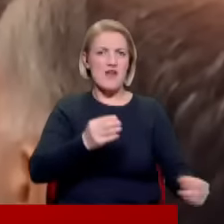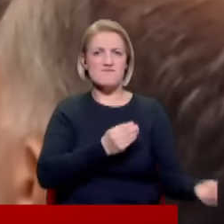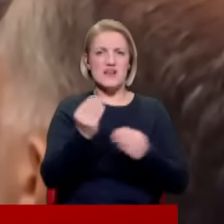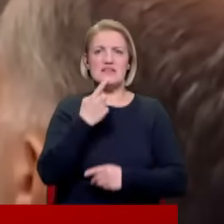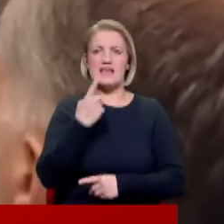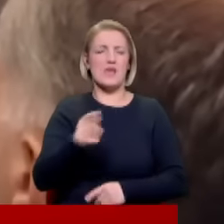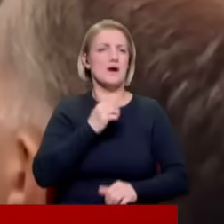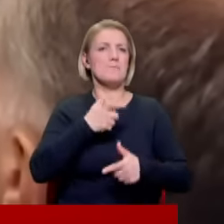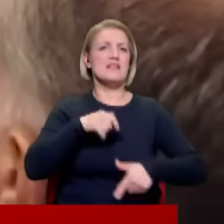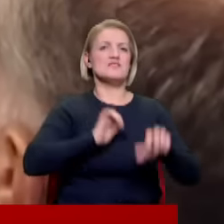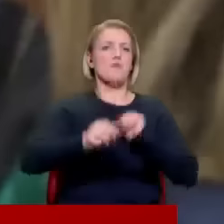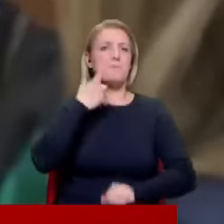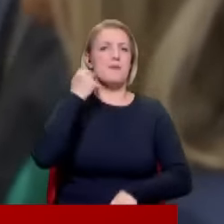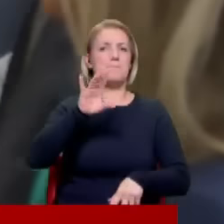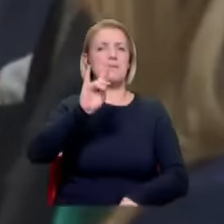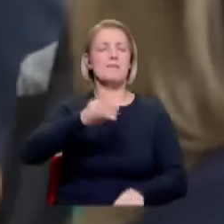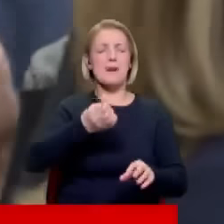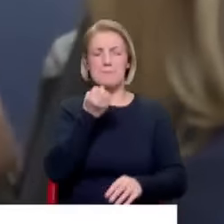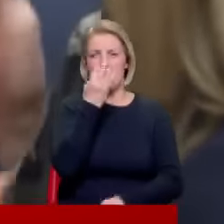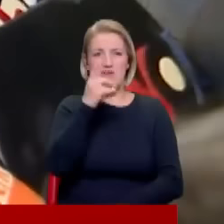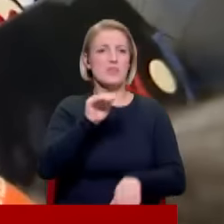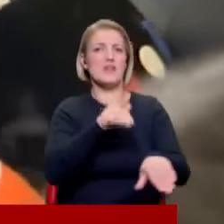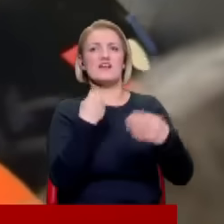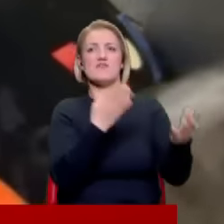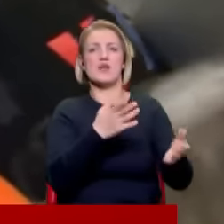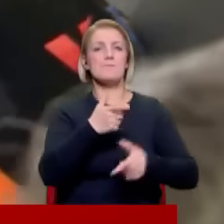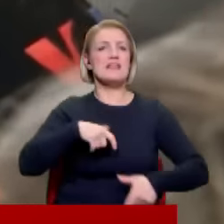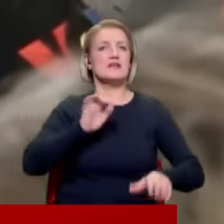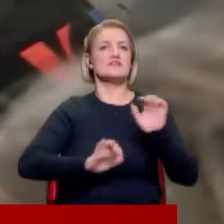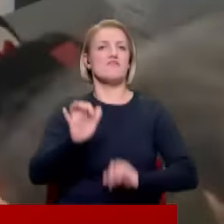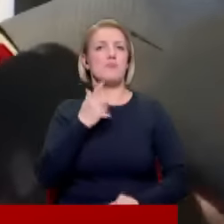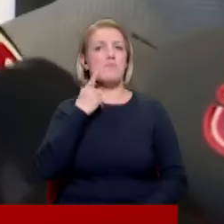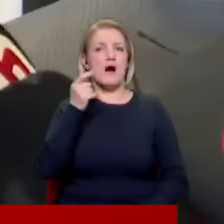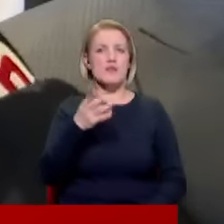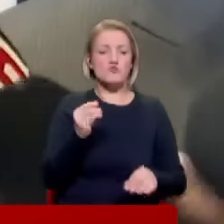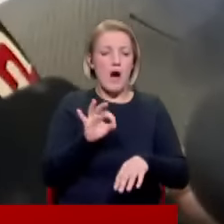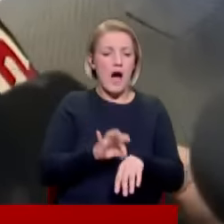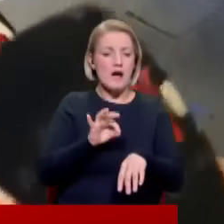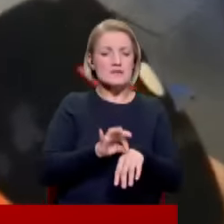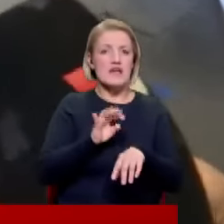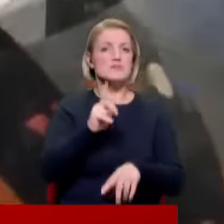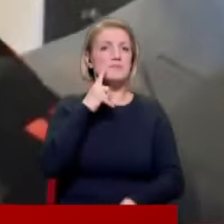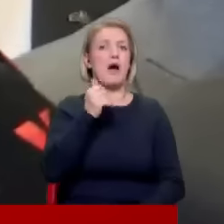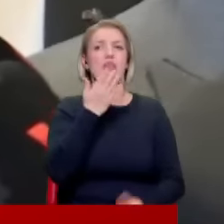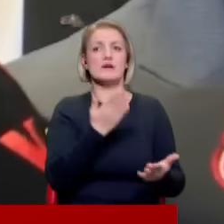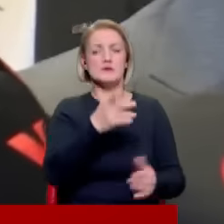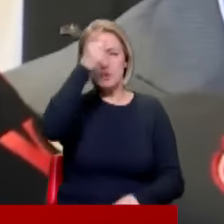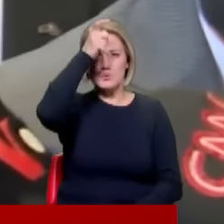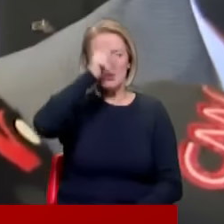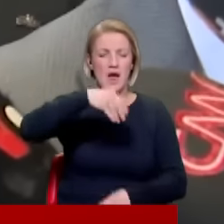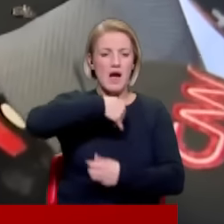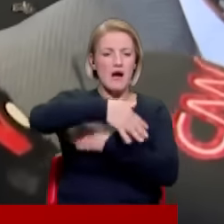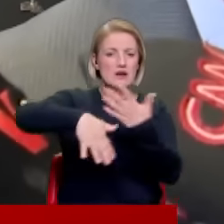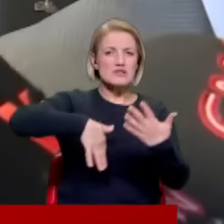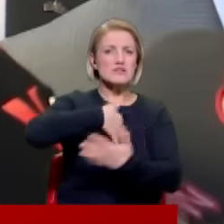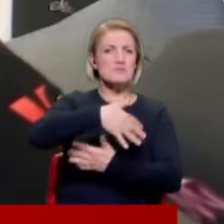diyen Milli Savunma Bakanlığı'na MHP lideri Bahçeli destek çıktı. Milli Savunma Bakanlığı çok hassas bir bakanlıktır. Türkiye'yi